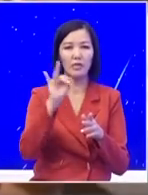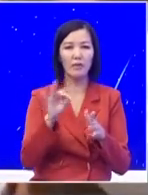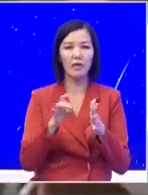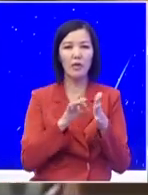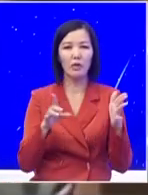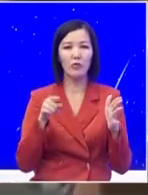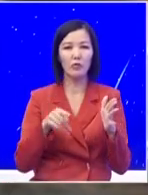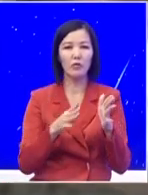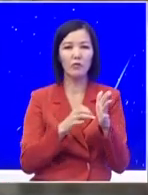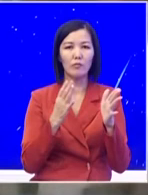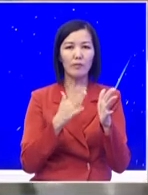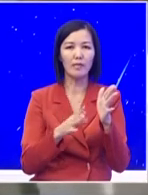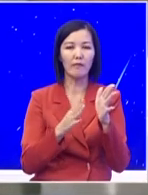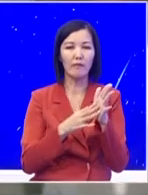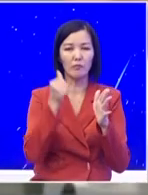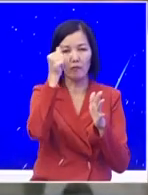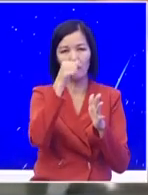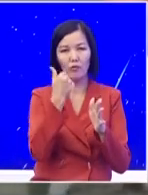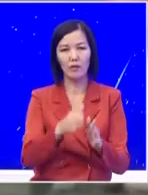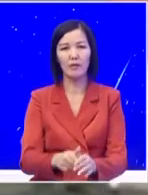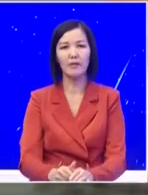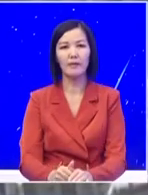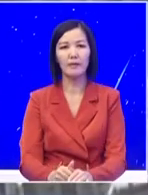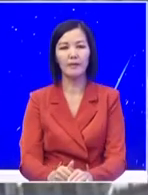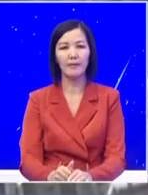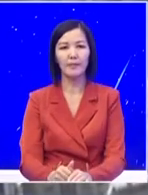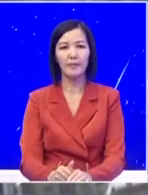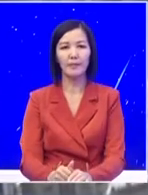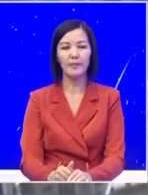рекордом с 1958 года.